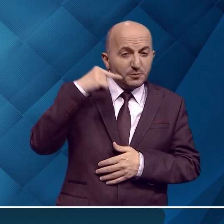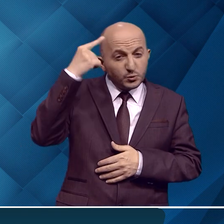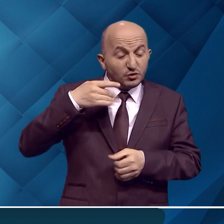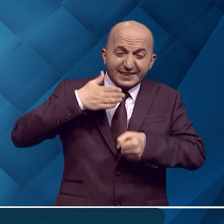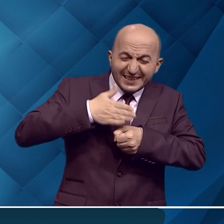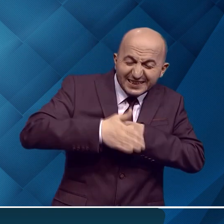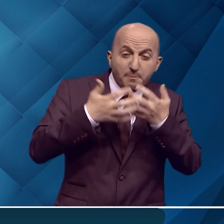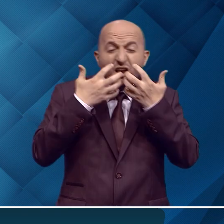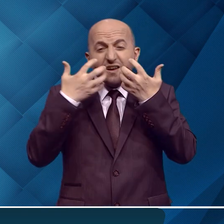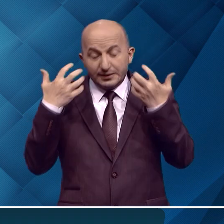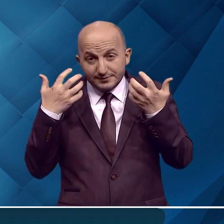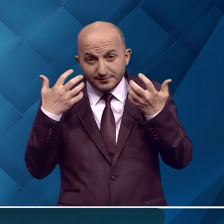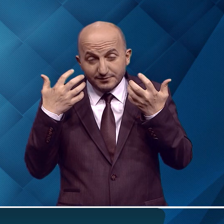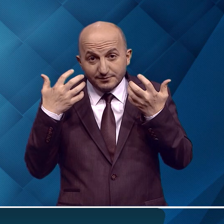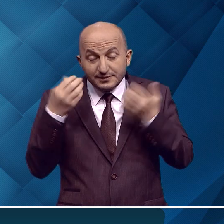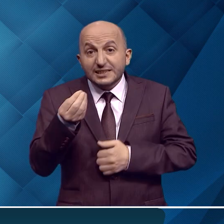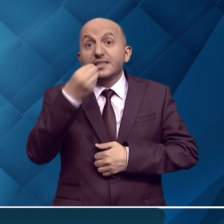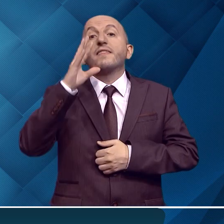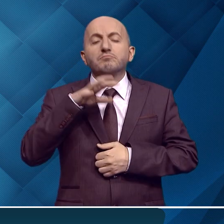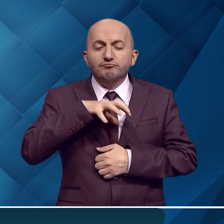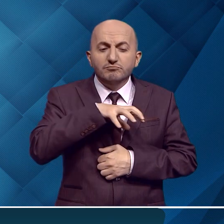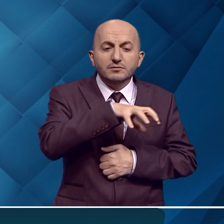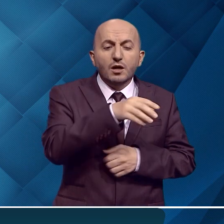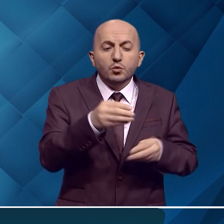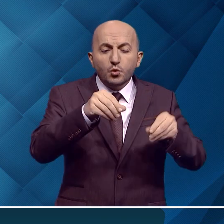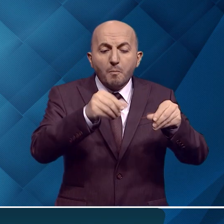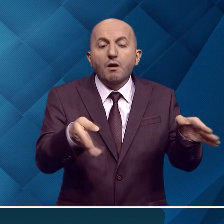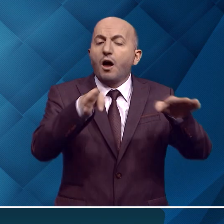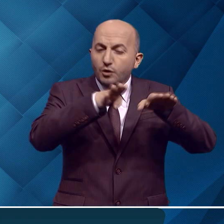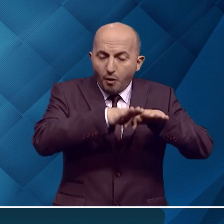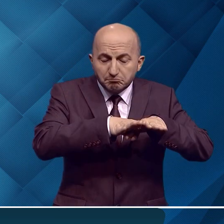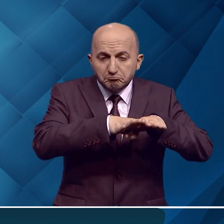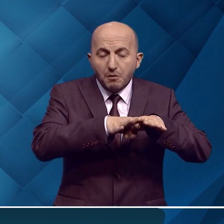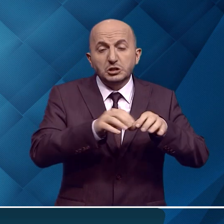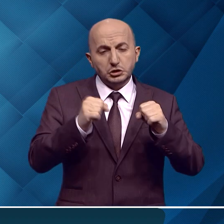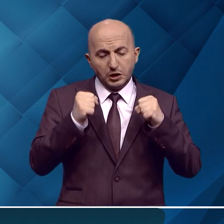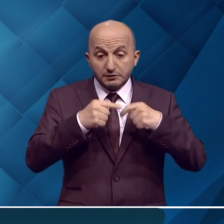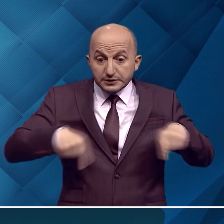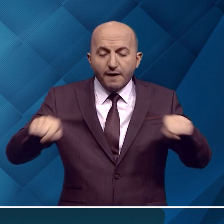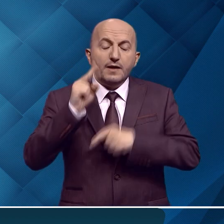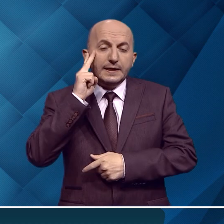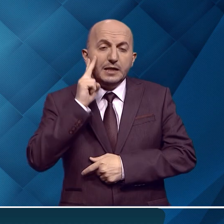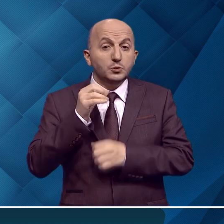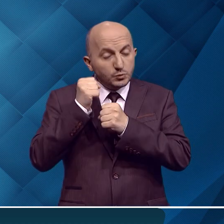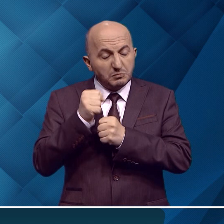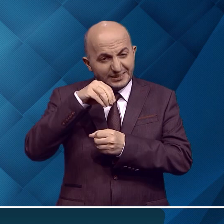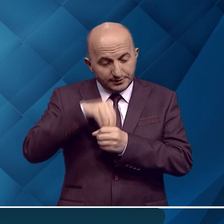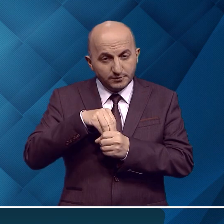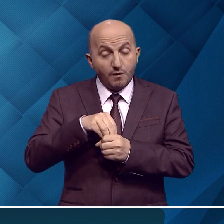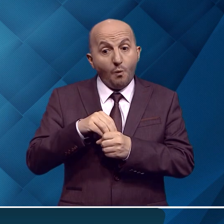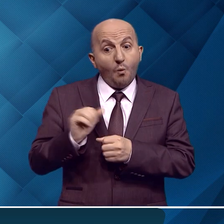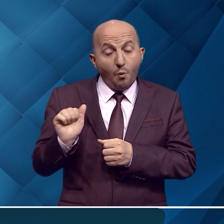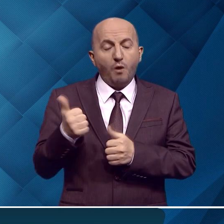başka bir amaçla kesilen bir hayvanın yenilmeyen kısımlarını toprağa gömmek, sağlık ve çevreyi temiz tutma